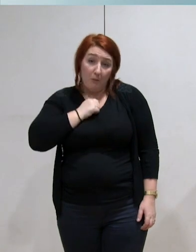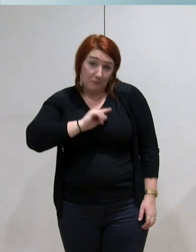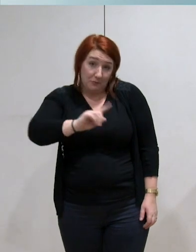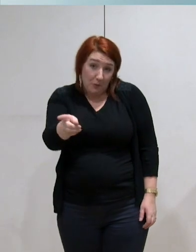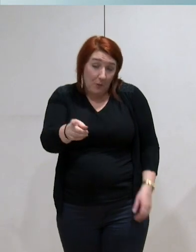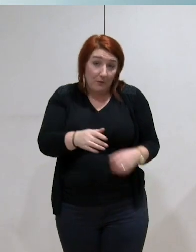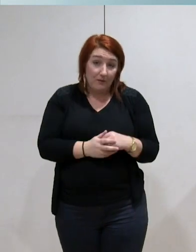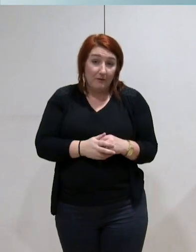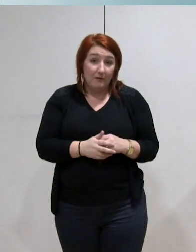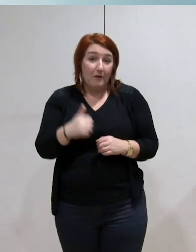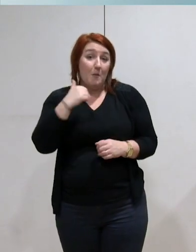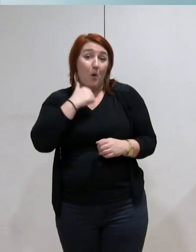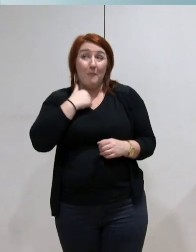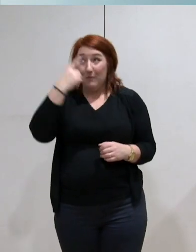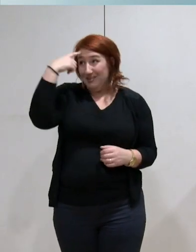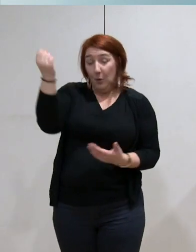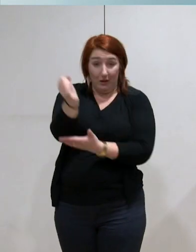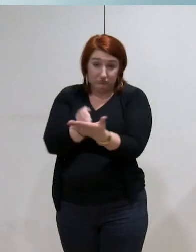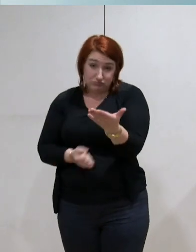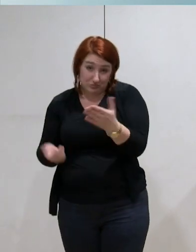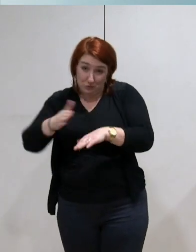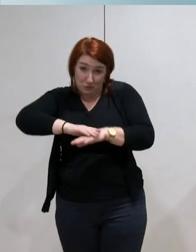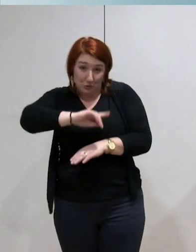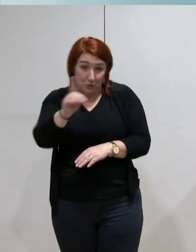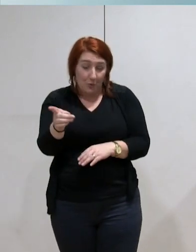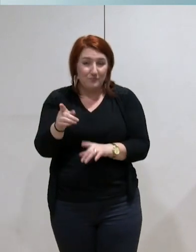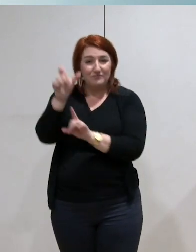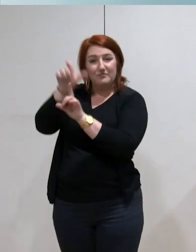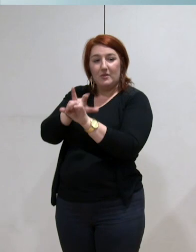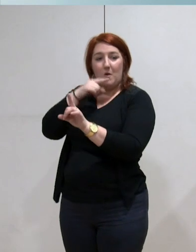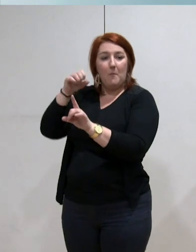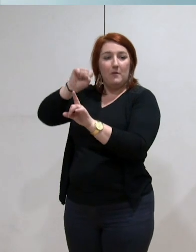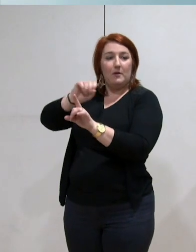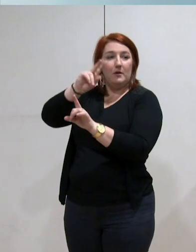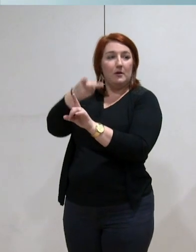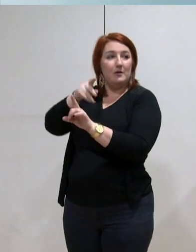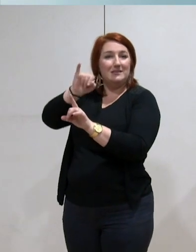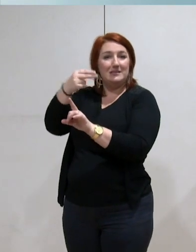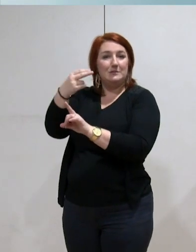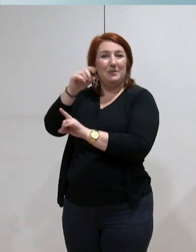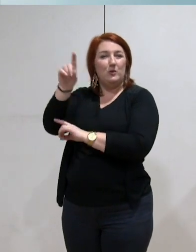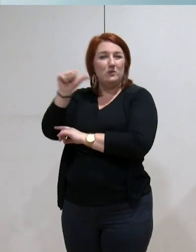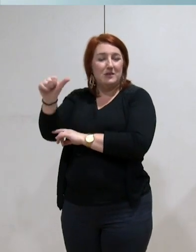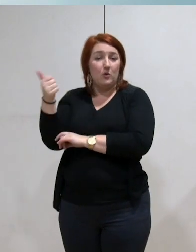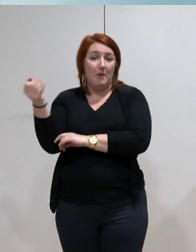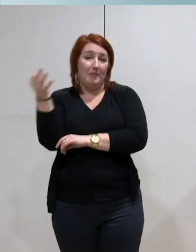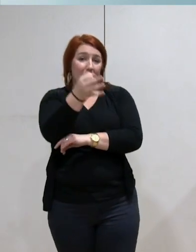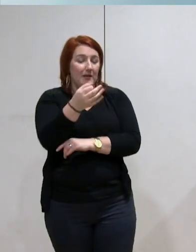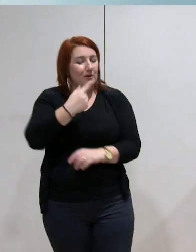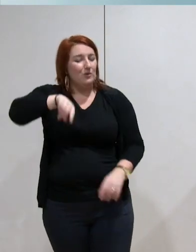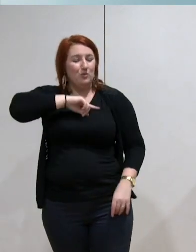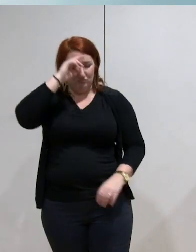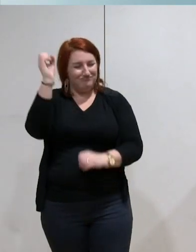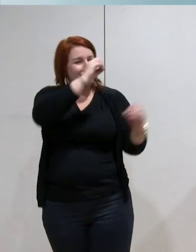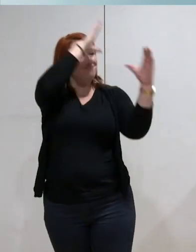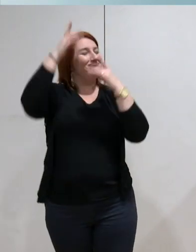qu'il est étayé sur un plan théorique mais il s'agit de Spinoza qui disait nous nous croyons libre dans l'ignorance des